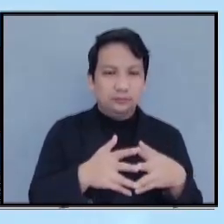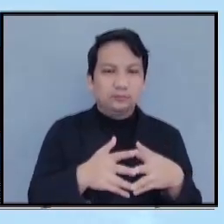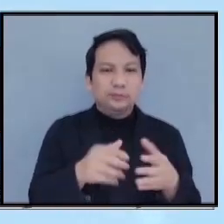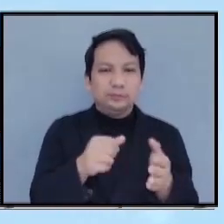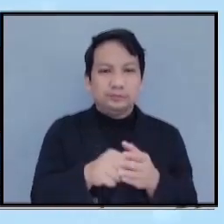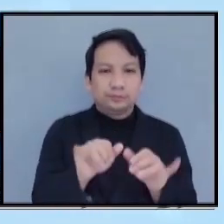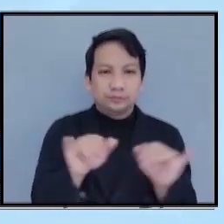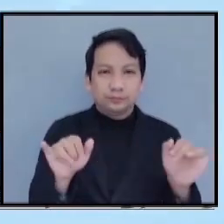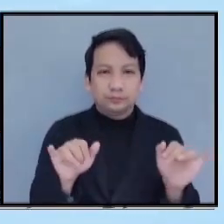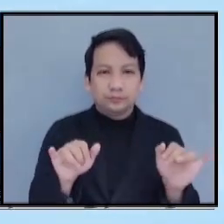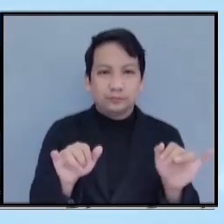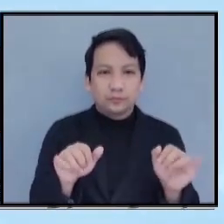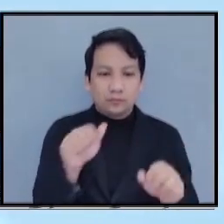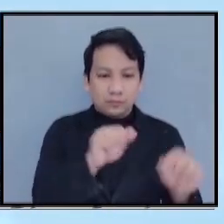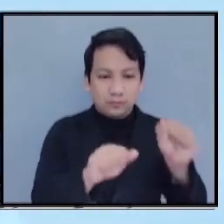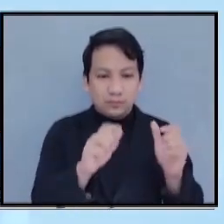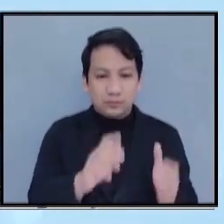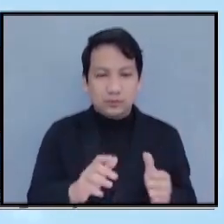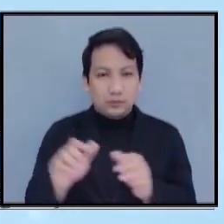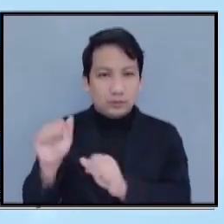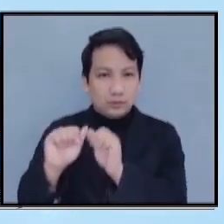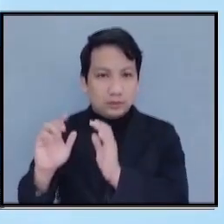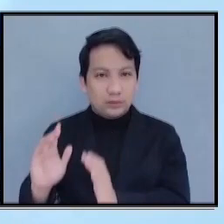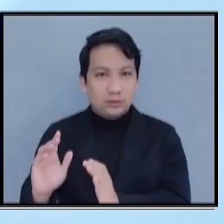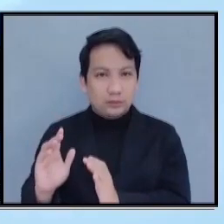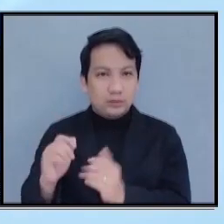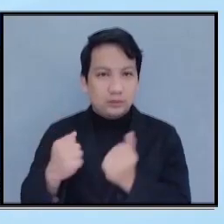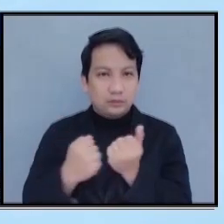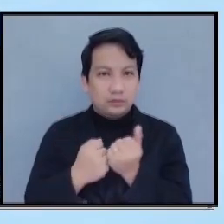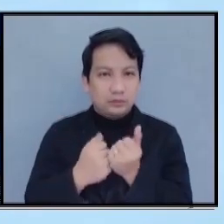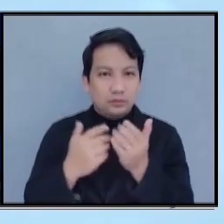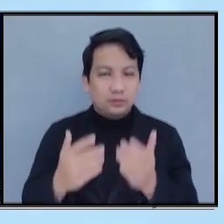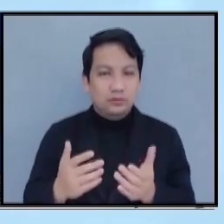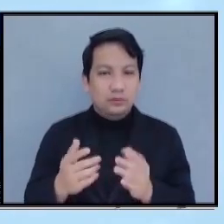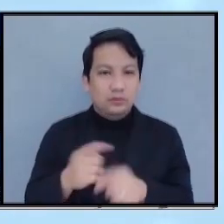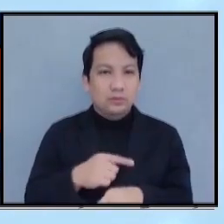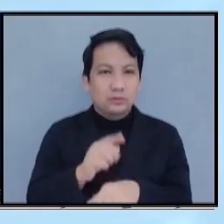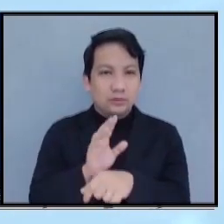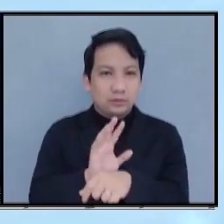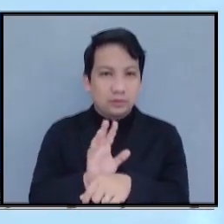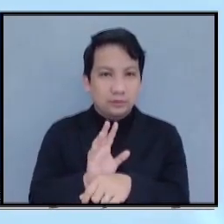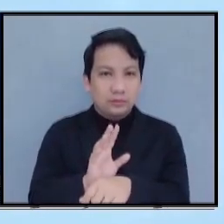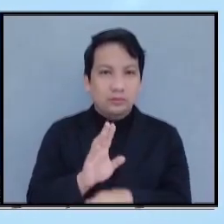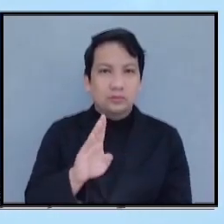kategoryang Actor and Actress in a Supporting Role para sa pelikulang Barbie.